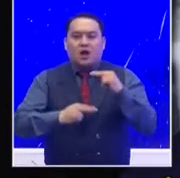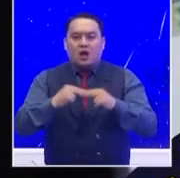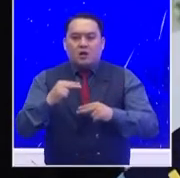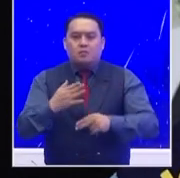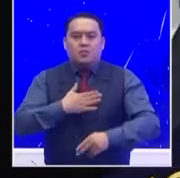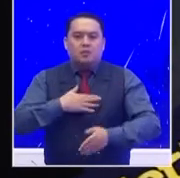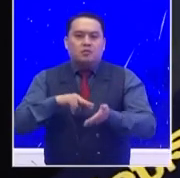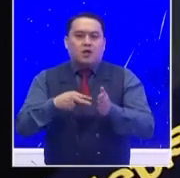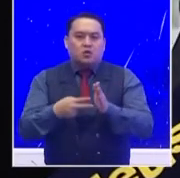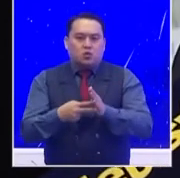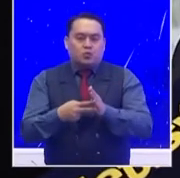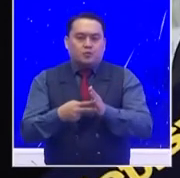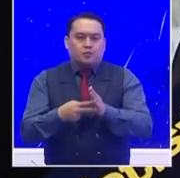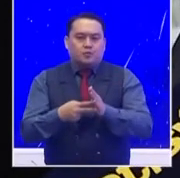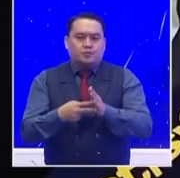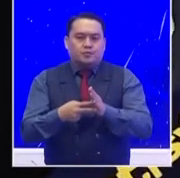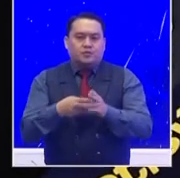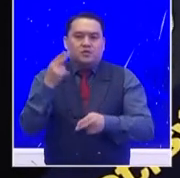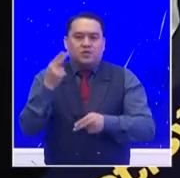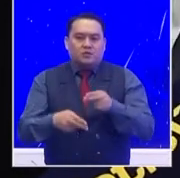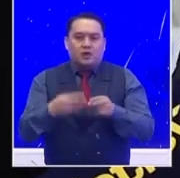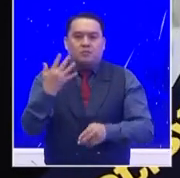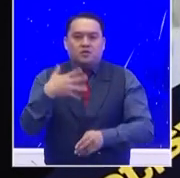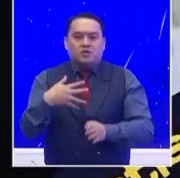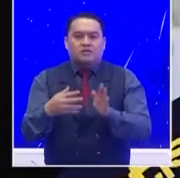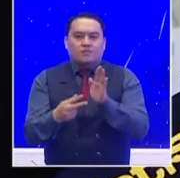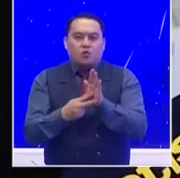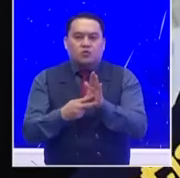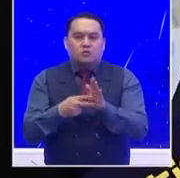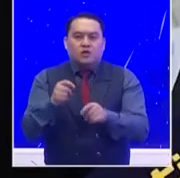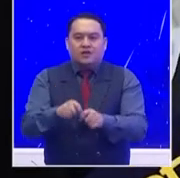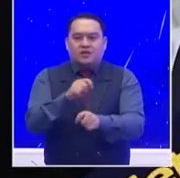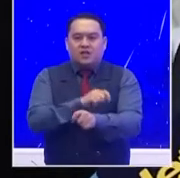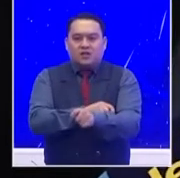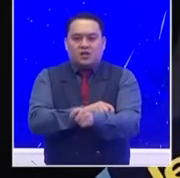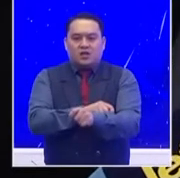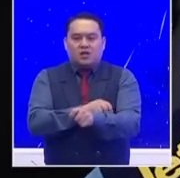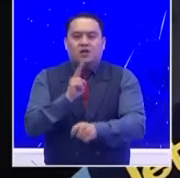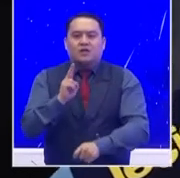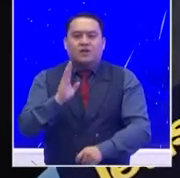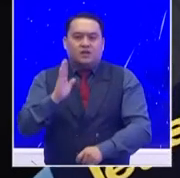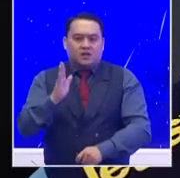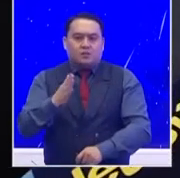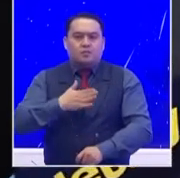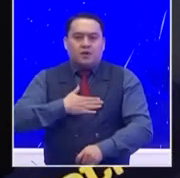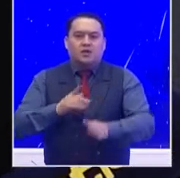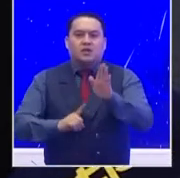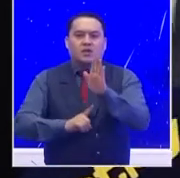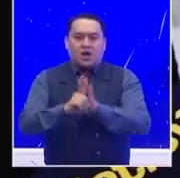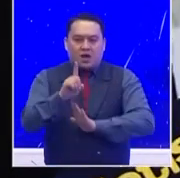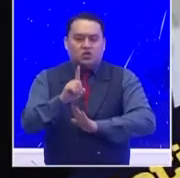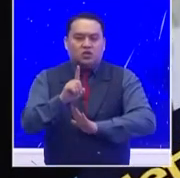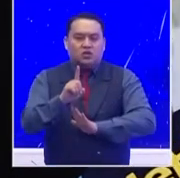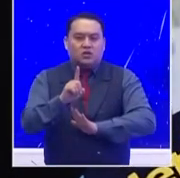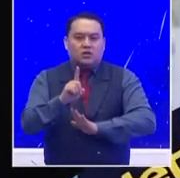парень планируем вообще завершит 57-ми 80000 квадратных метров квартир из них мы уже начали